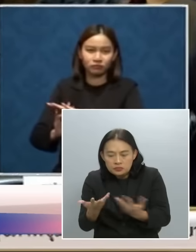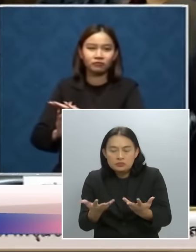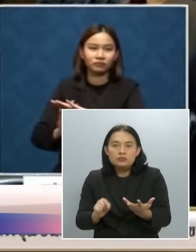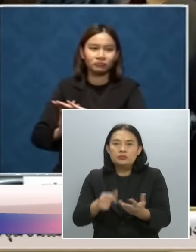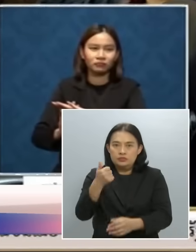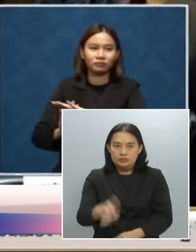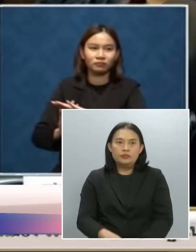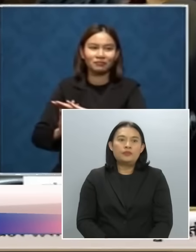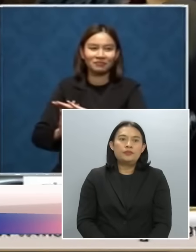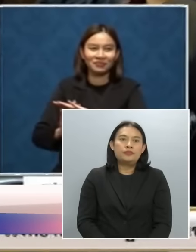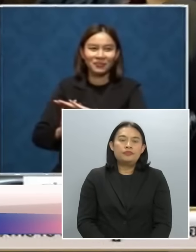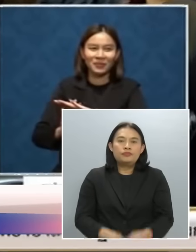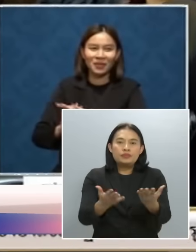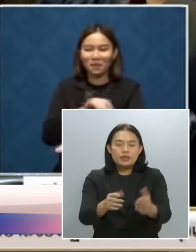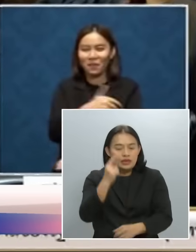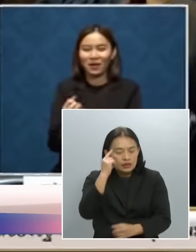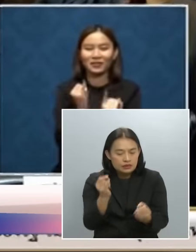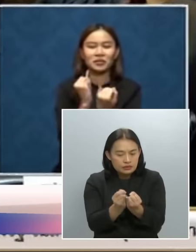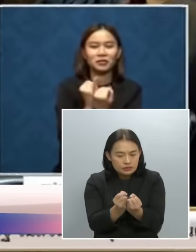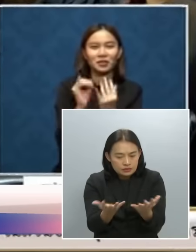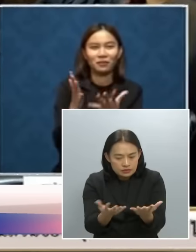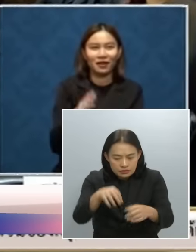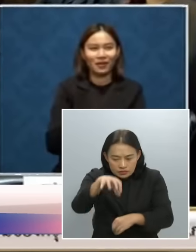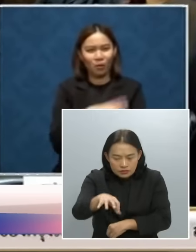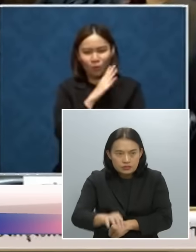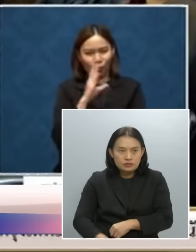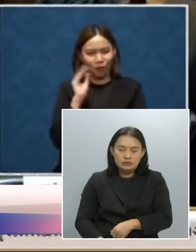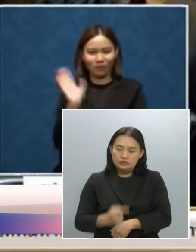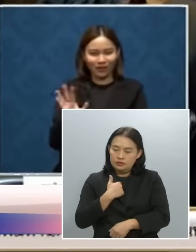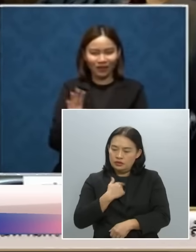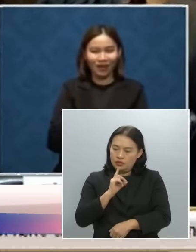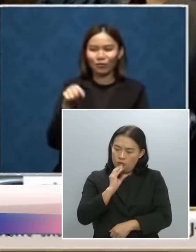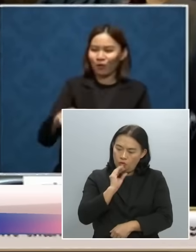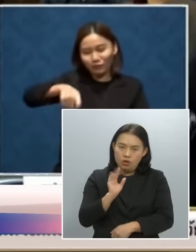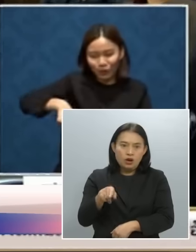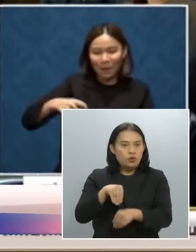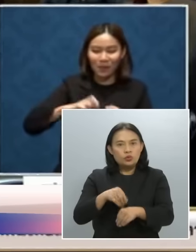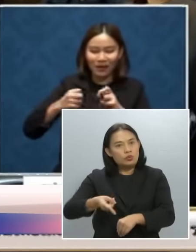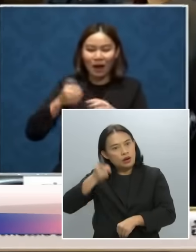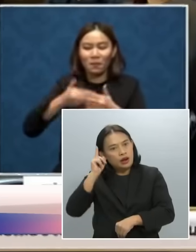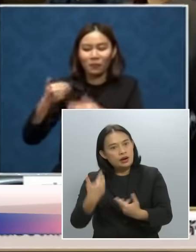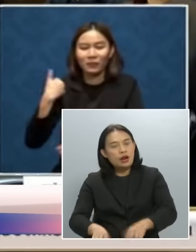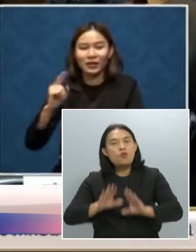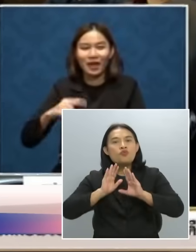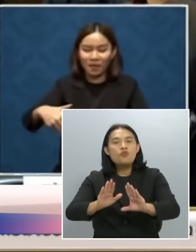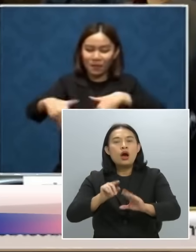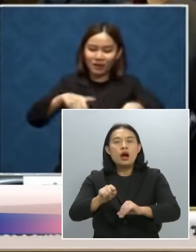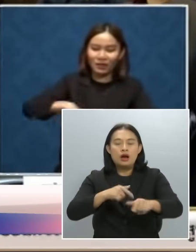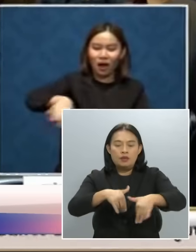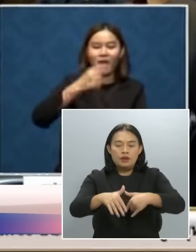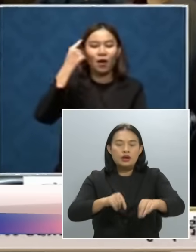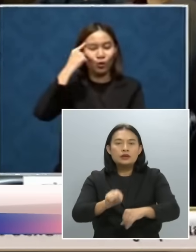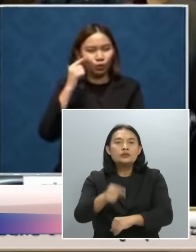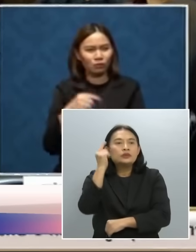ไม่ไม่คุ้นชินสถานที่โอ้แต่จะว่าไปก็ไม่ได้นะเพราะว่าท่านก็อยู่มานานแล้วนะครับก็ฝากประชาชนรู้นะว่าเดี๋ยวจะงง